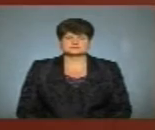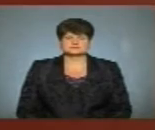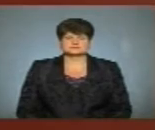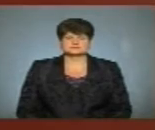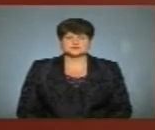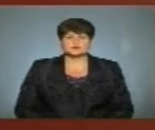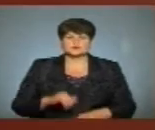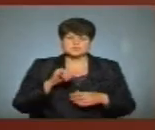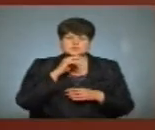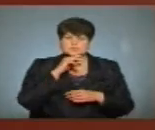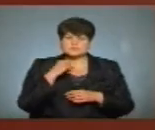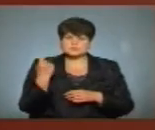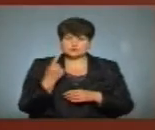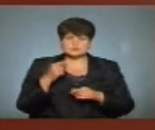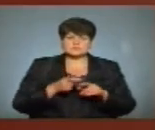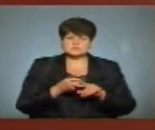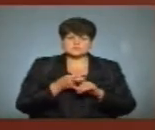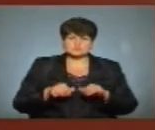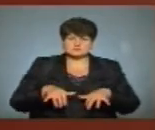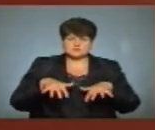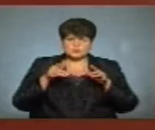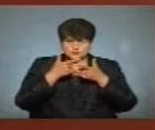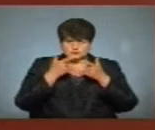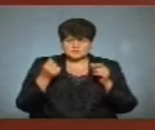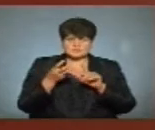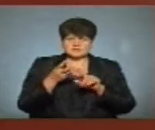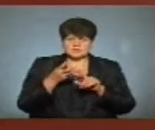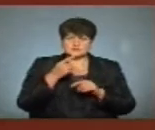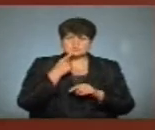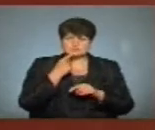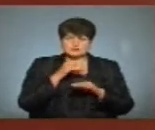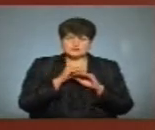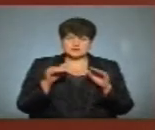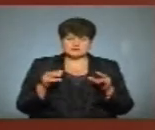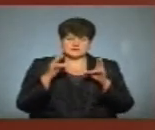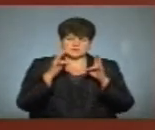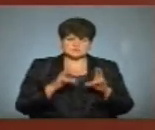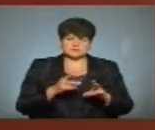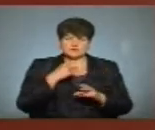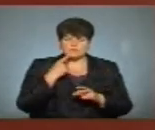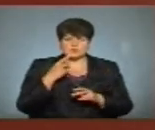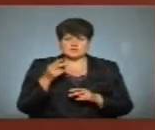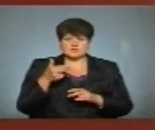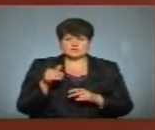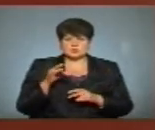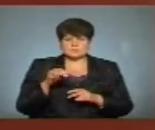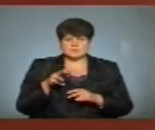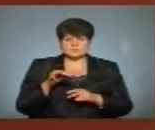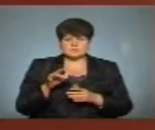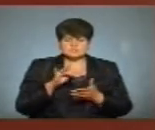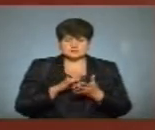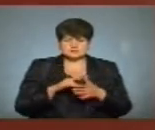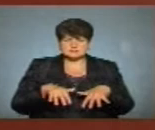У Чернівецькій області через паводки оголосили третій червоний рівень небезпеки, повідомляє Укргідрометеоцентр. Через